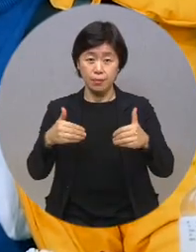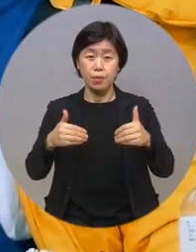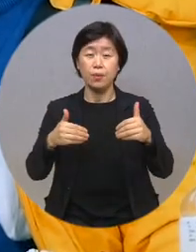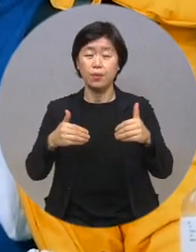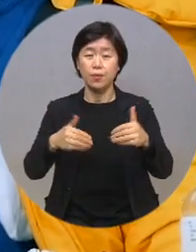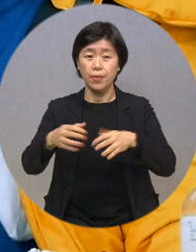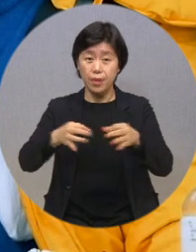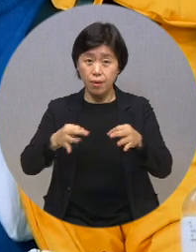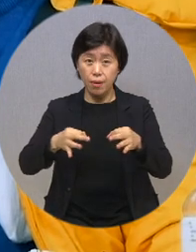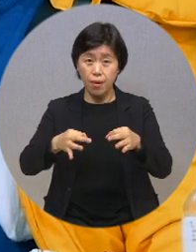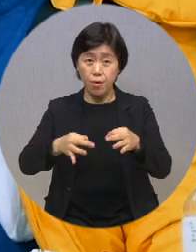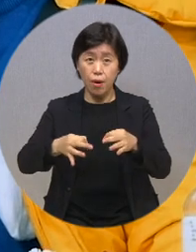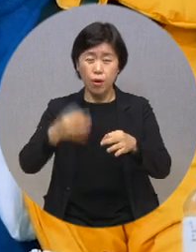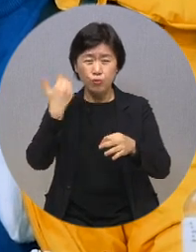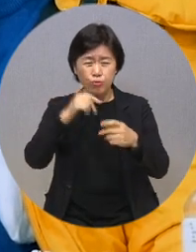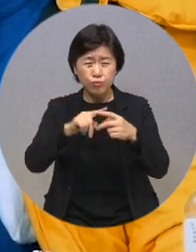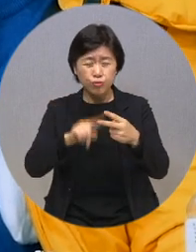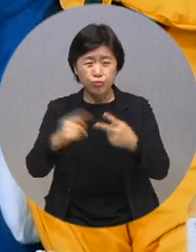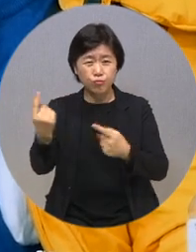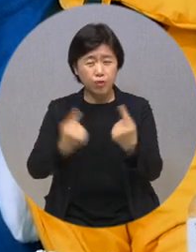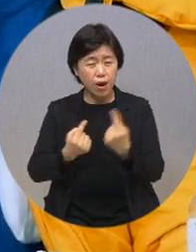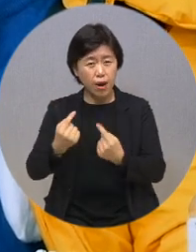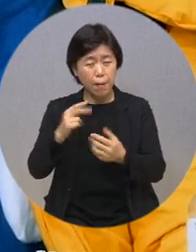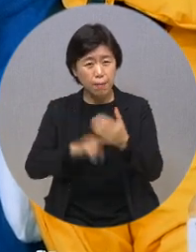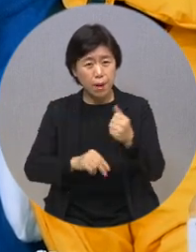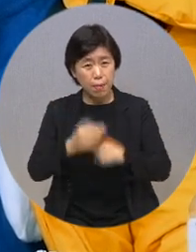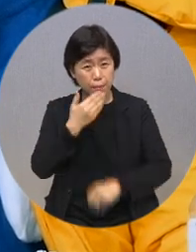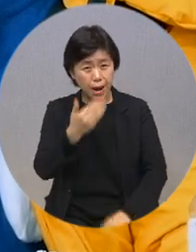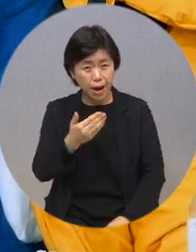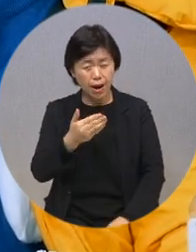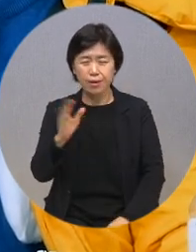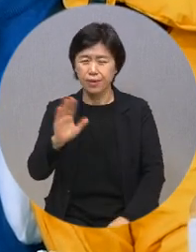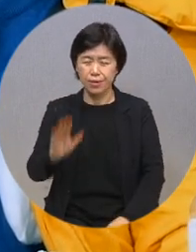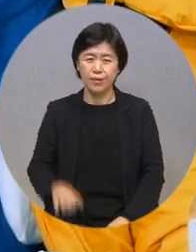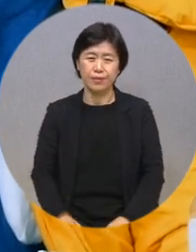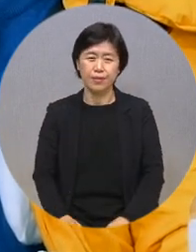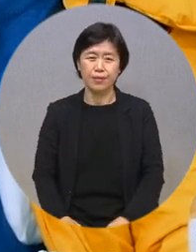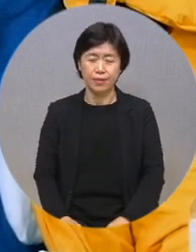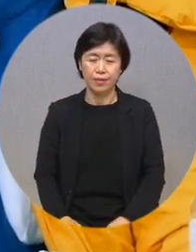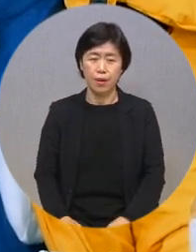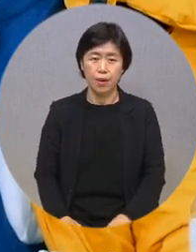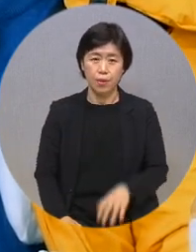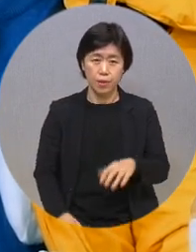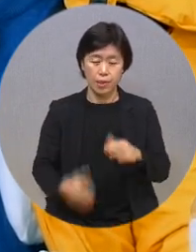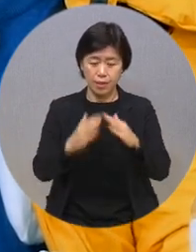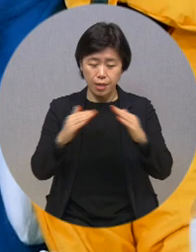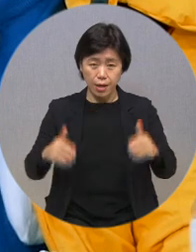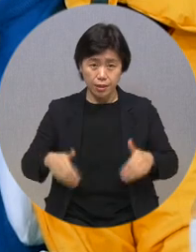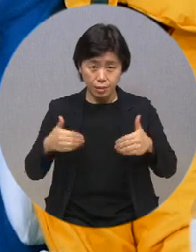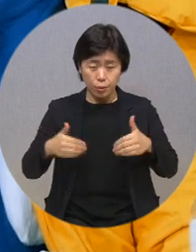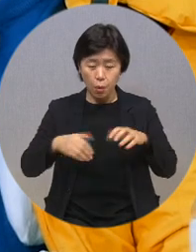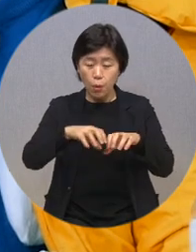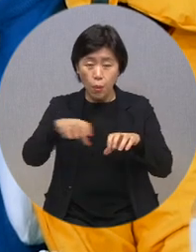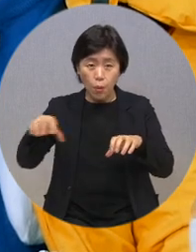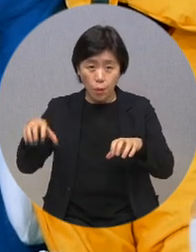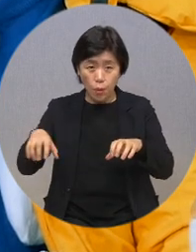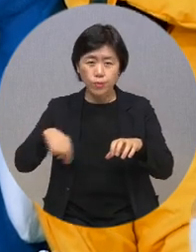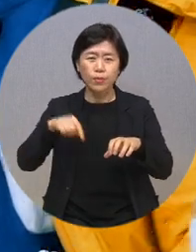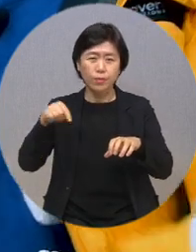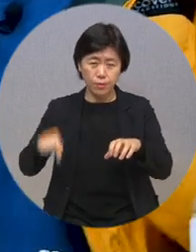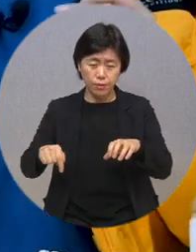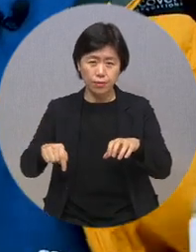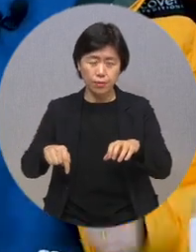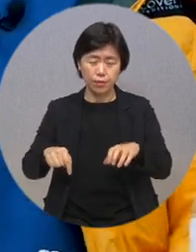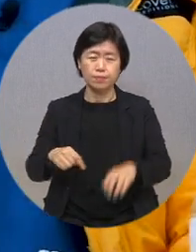이렇게 입점하는 게 아니고 그 지역에 생산된 업체 중에서 시장 군수가 추천하는